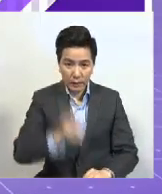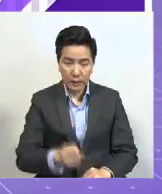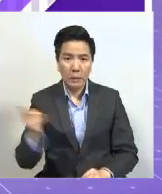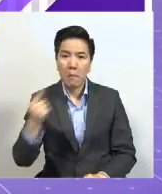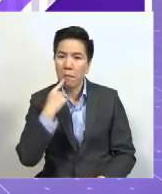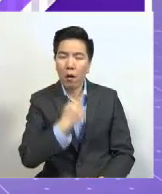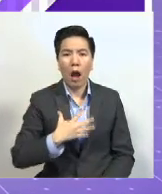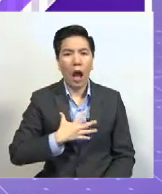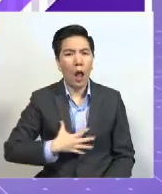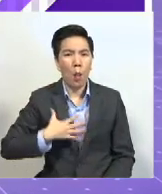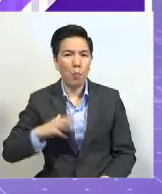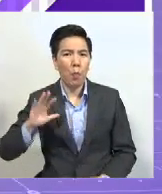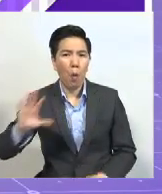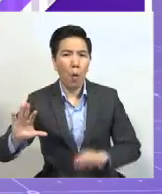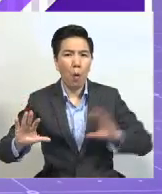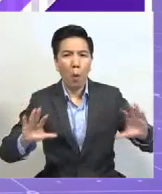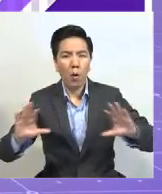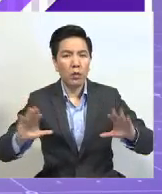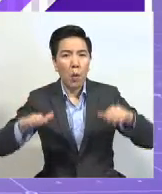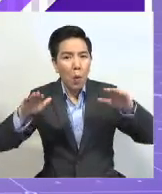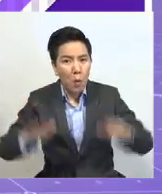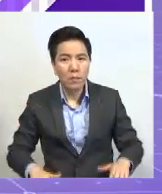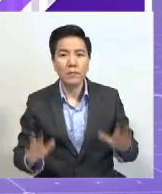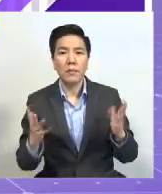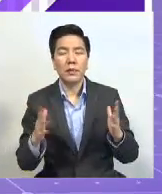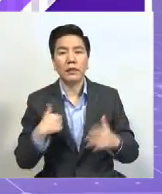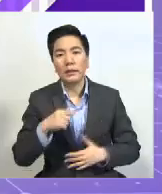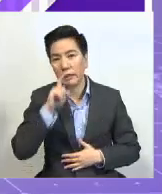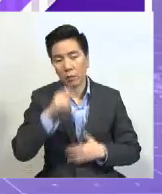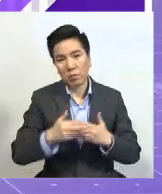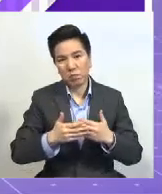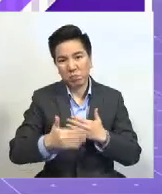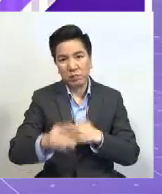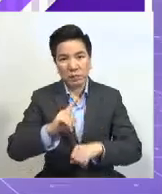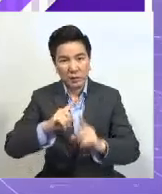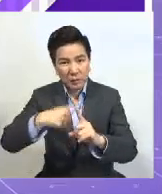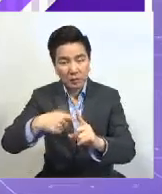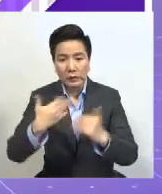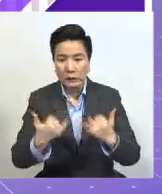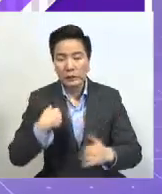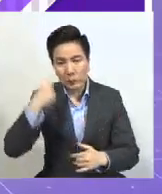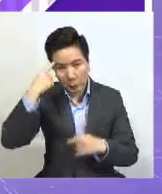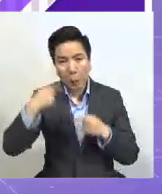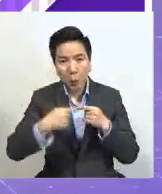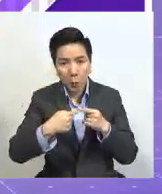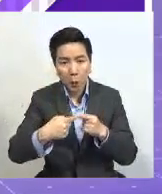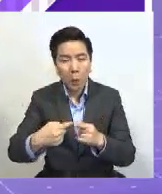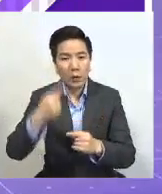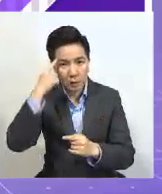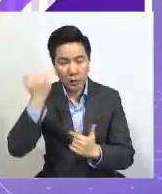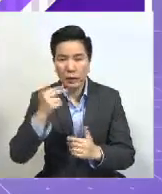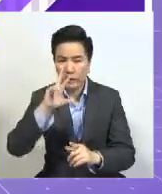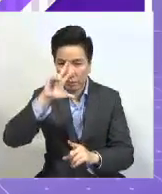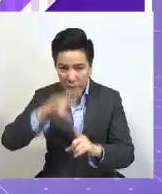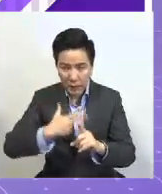ดูอารมณ์ของทั้งคู่เนี่ยไม่ได้ลดลาวาสถามว่าลากยาวแค่ไหนผมว่าวันนี้ยังไปต่ออย่างน้อย3